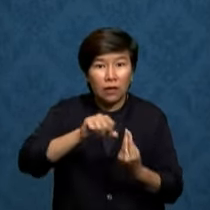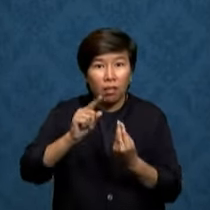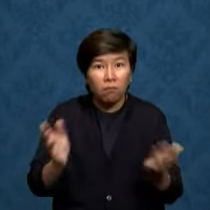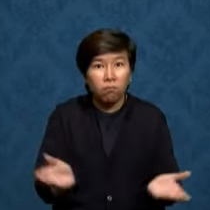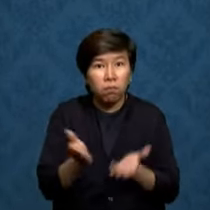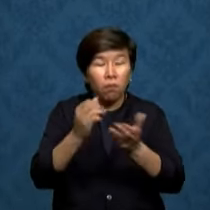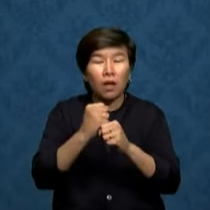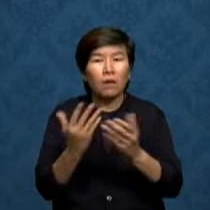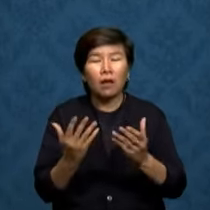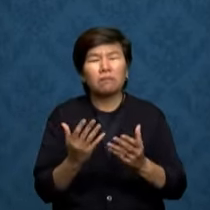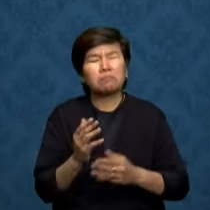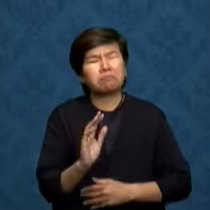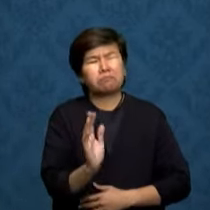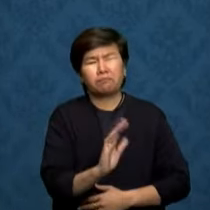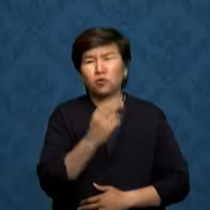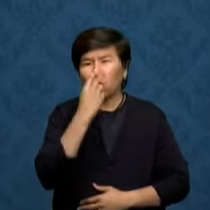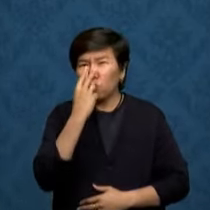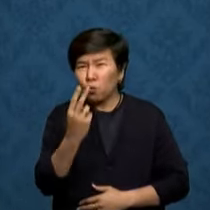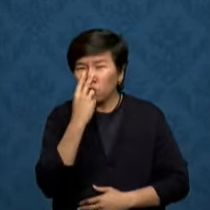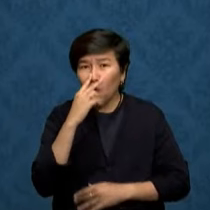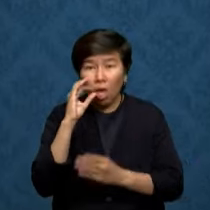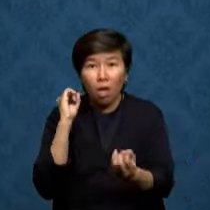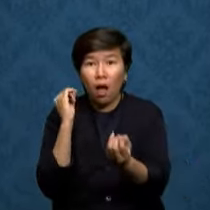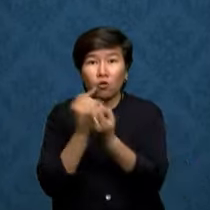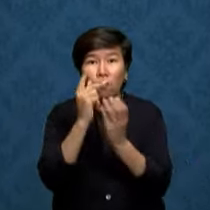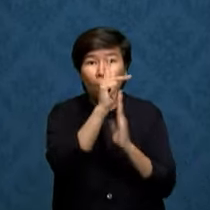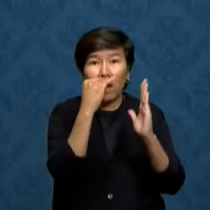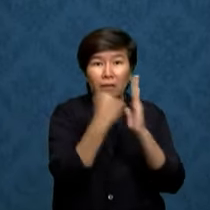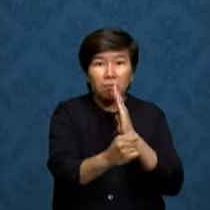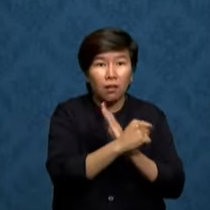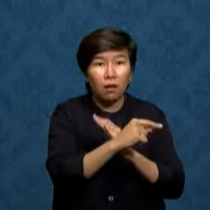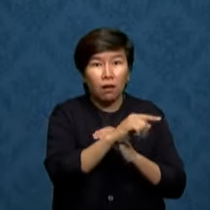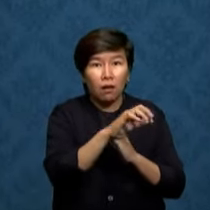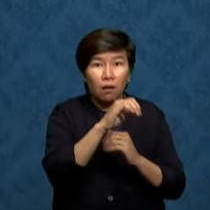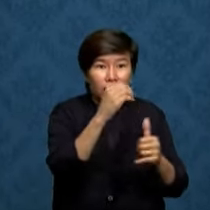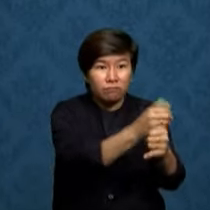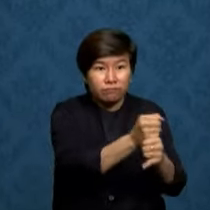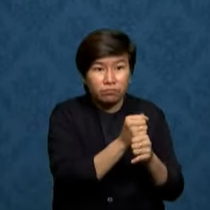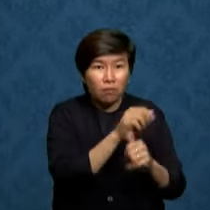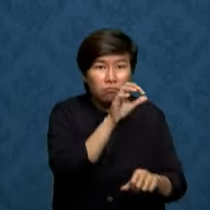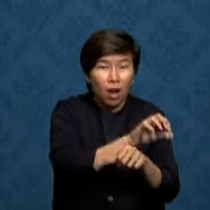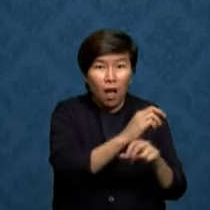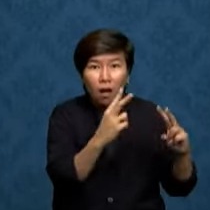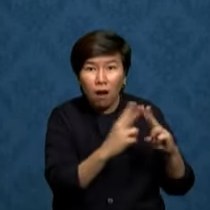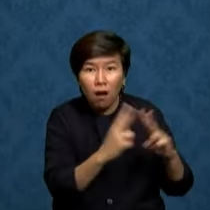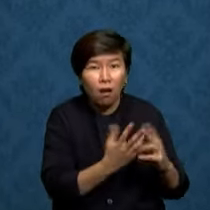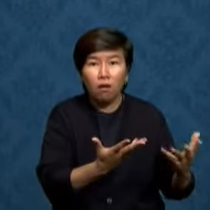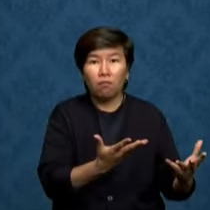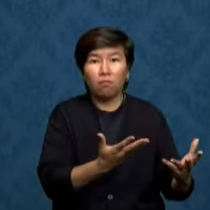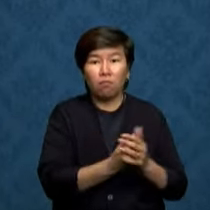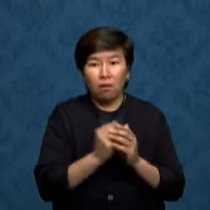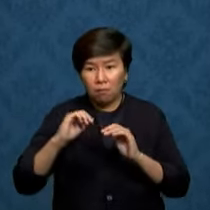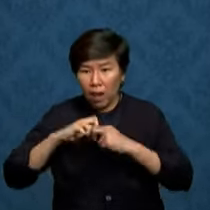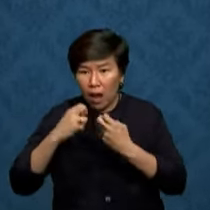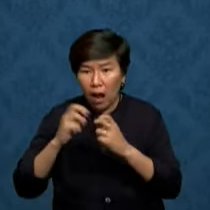ผลกระทบนะครับท่านประธานถ้ามันเกิดคดีข่มขืนมากมายเกิดปัญหาครอบครัวมากมายเนี่ยเราจะใช้งบ